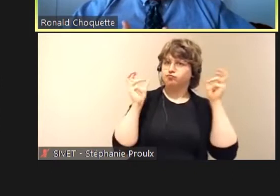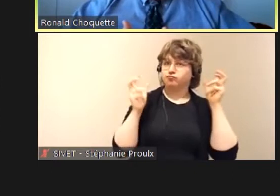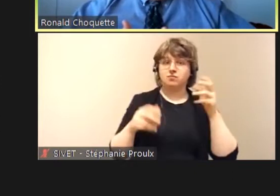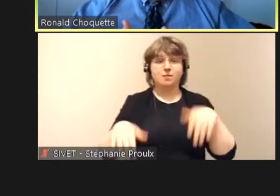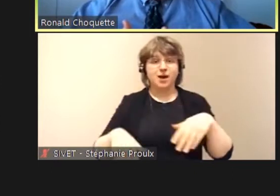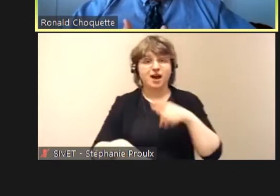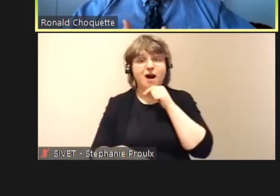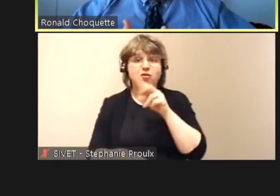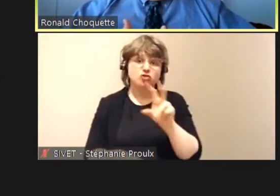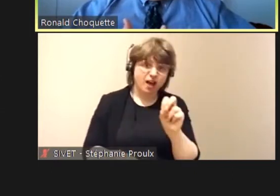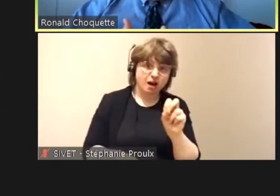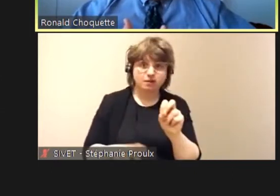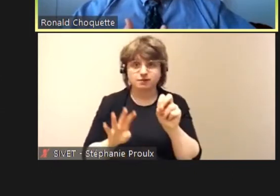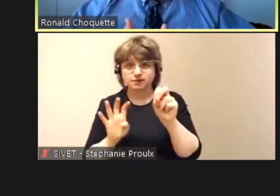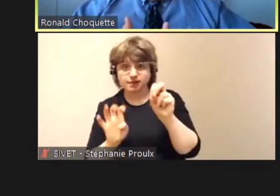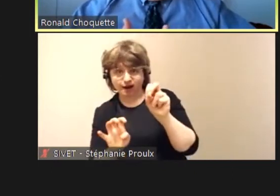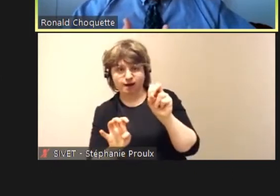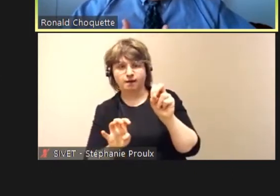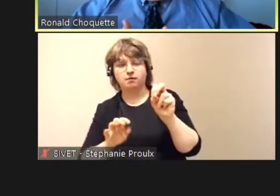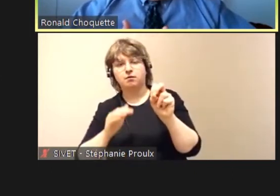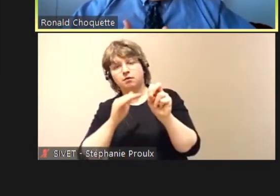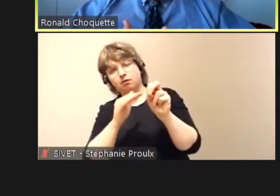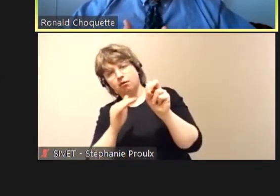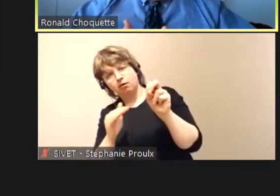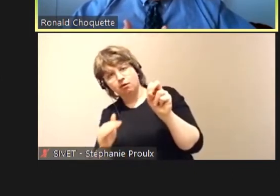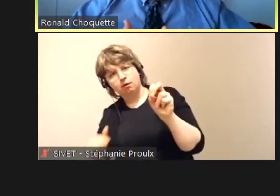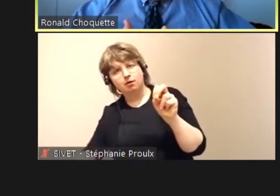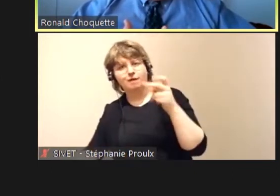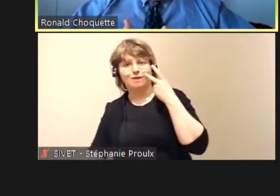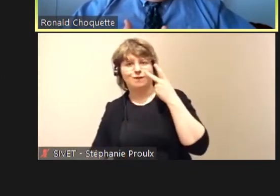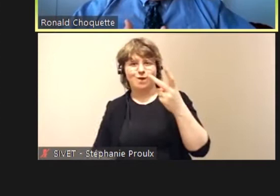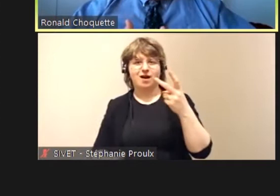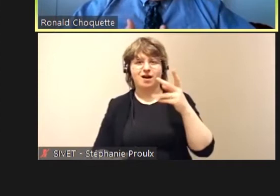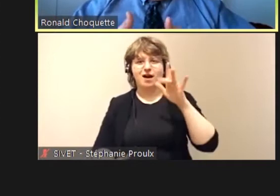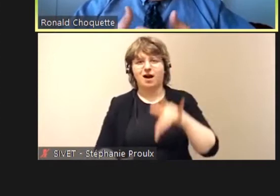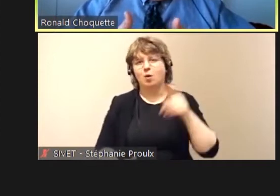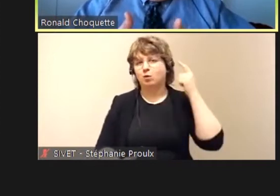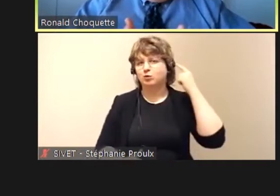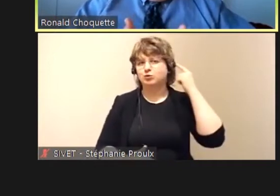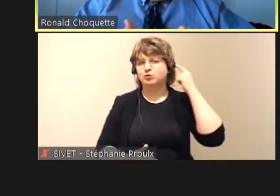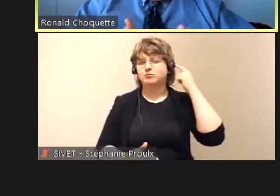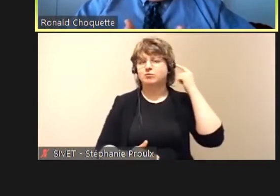voyez, l'audition commence déjà à baisser naturellement dû au processus d'âge.